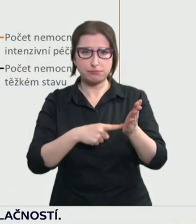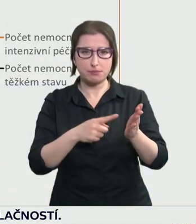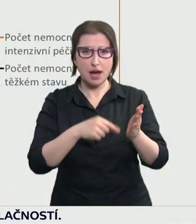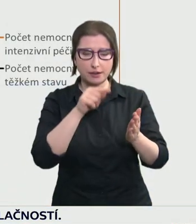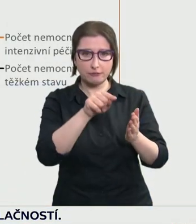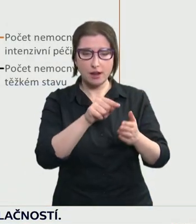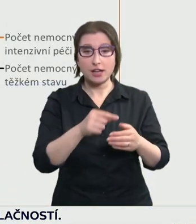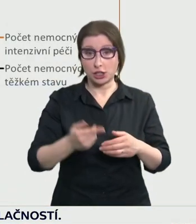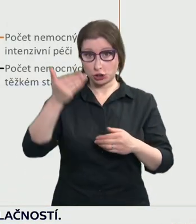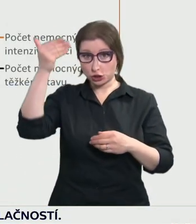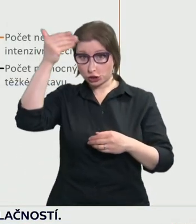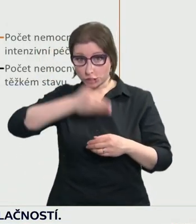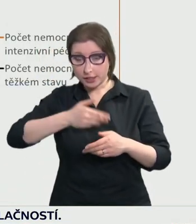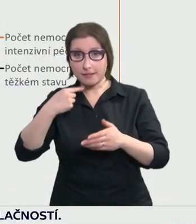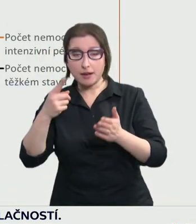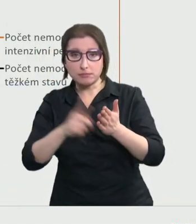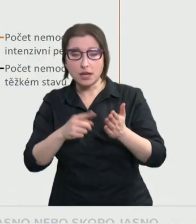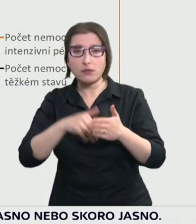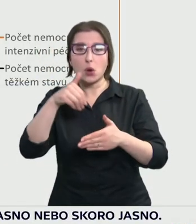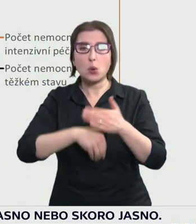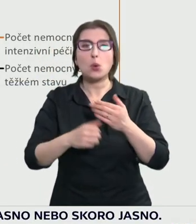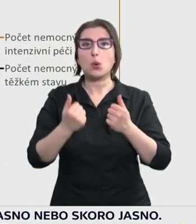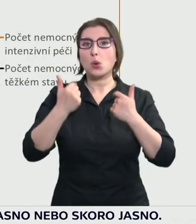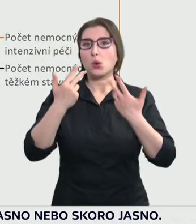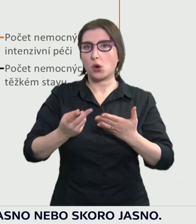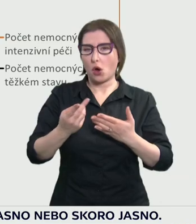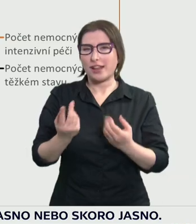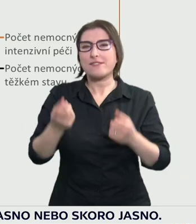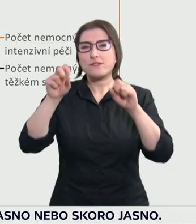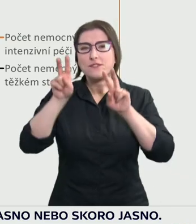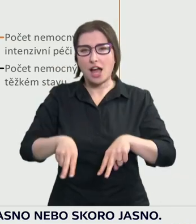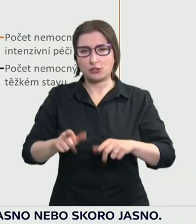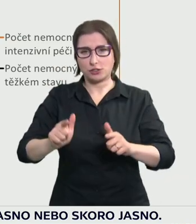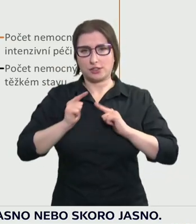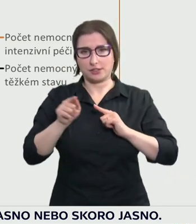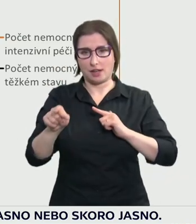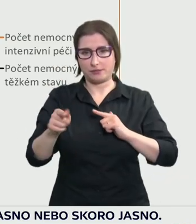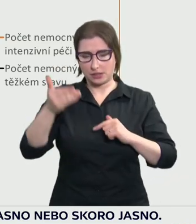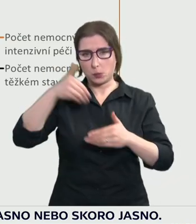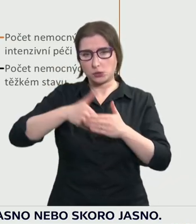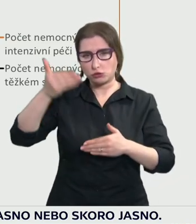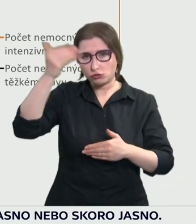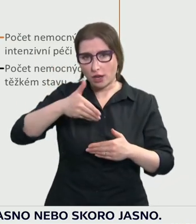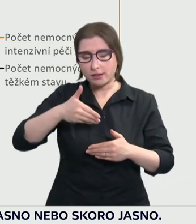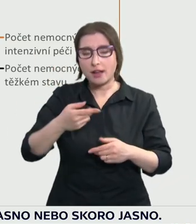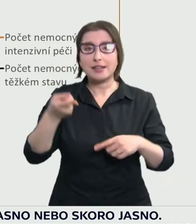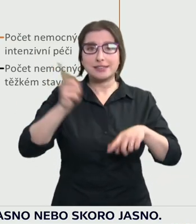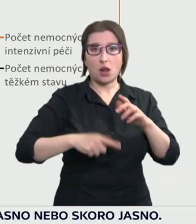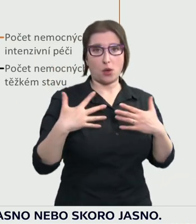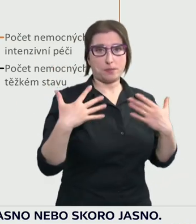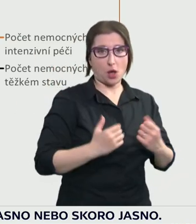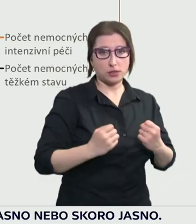křivka ukazuje počet nemocných v takzvané těžkém stavu. To jsou pacienti, které se nám během té podzimní vlny až řekněme